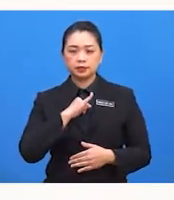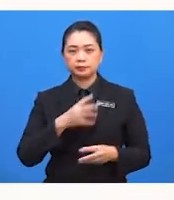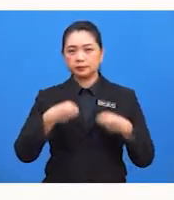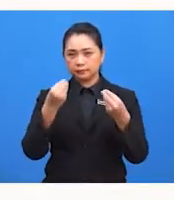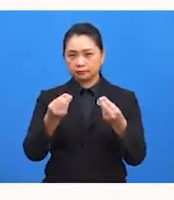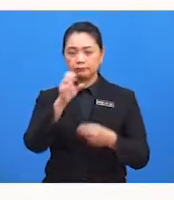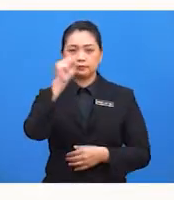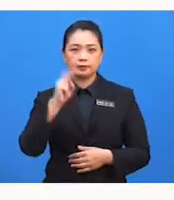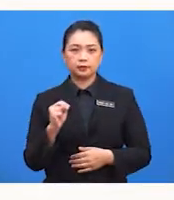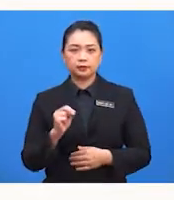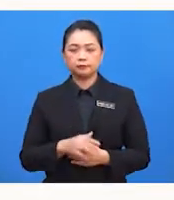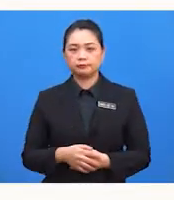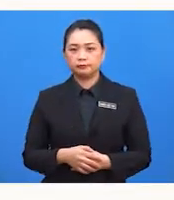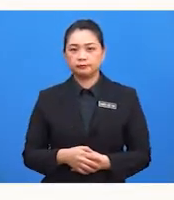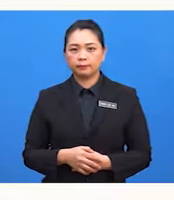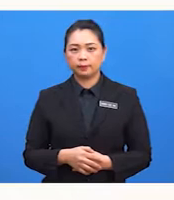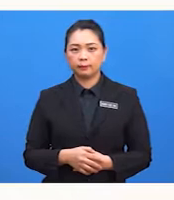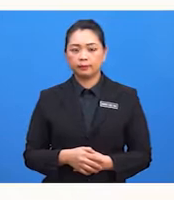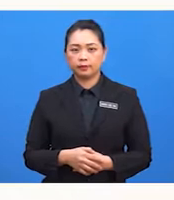Saya akan kemukakan 5 soalan.